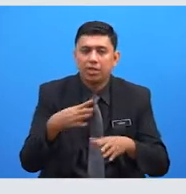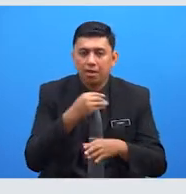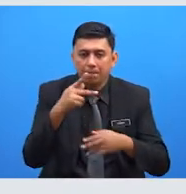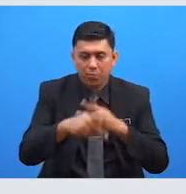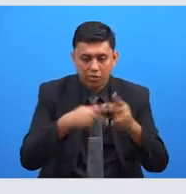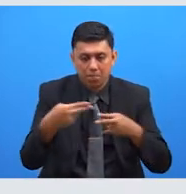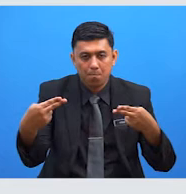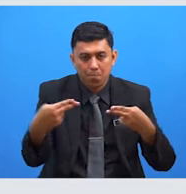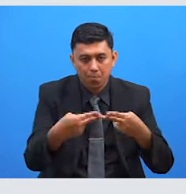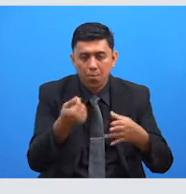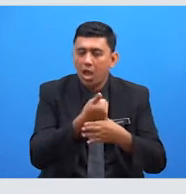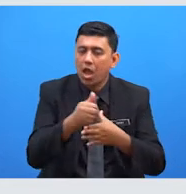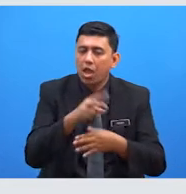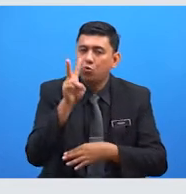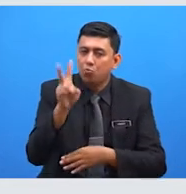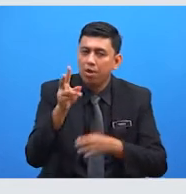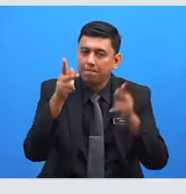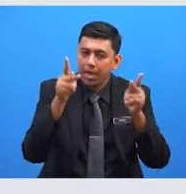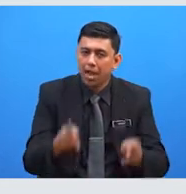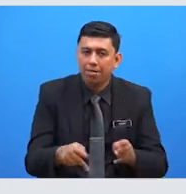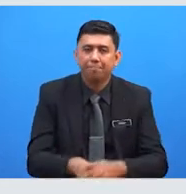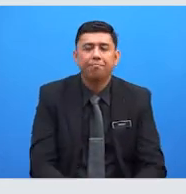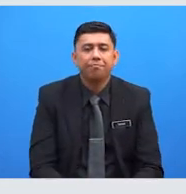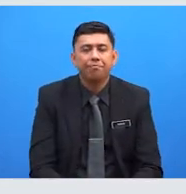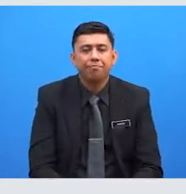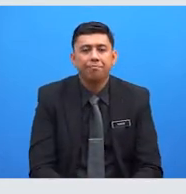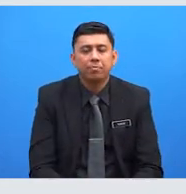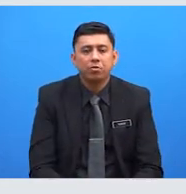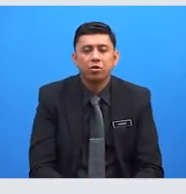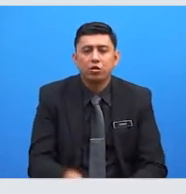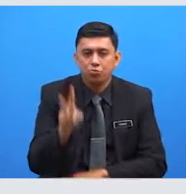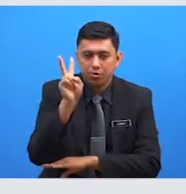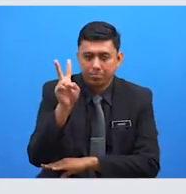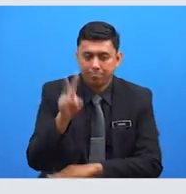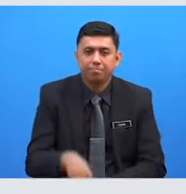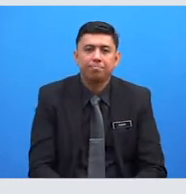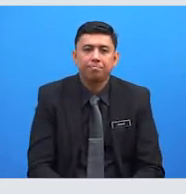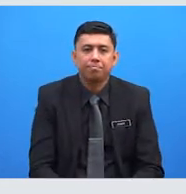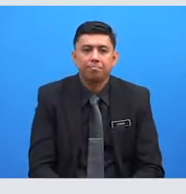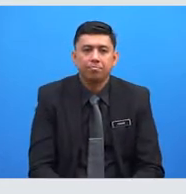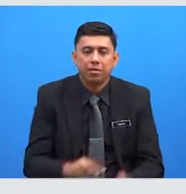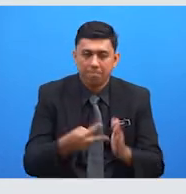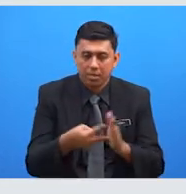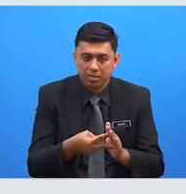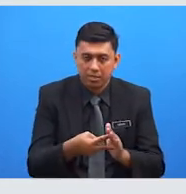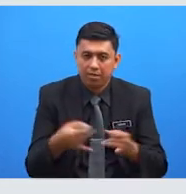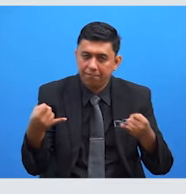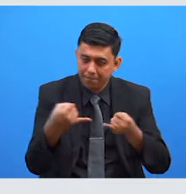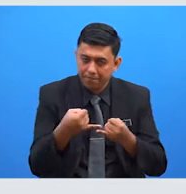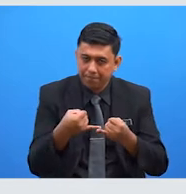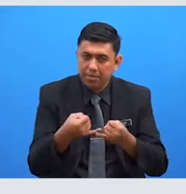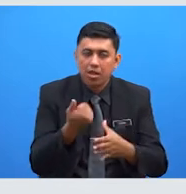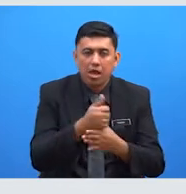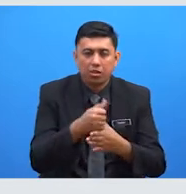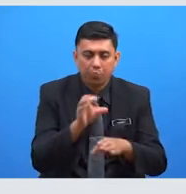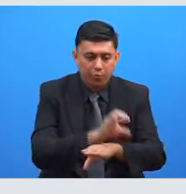proses perhubungan antara dua pihak. Soalan kedua, apakah maksud